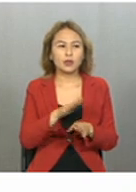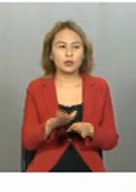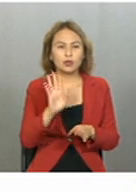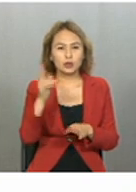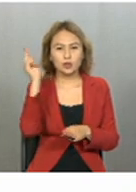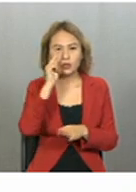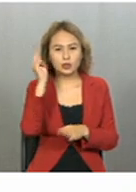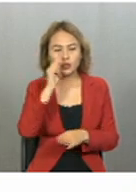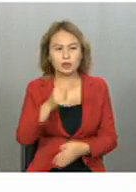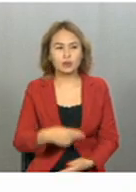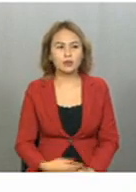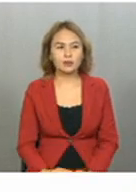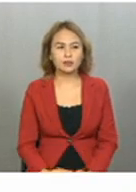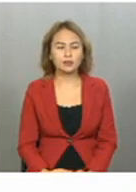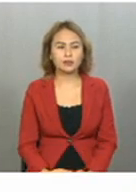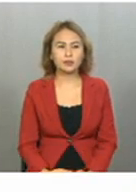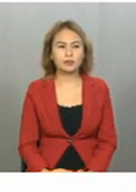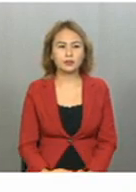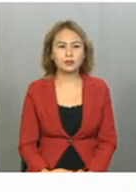үйренесіз.